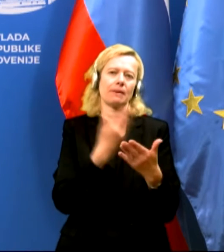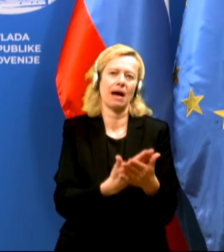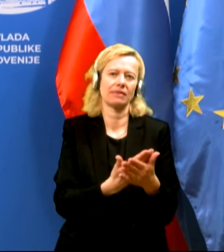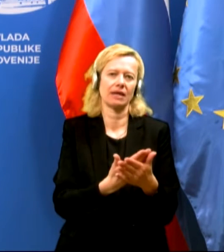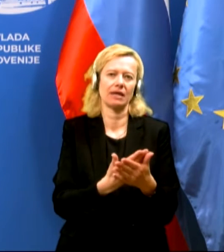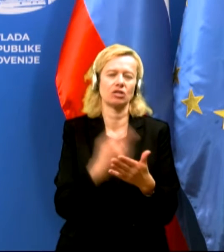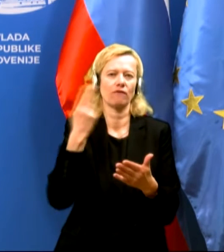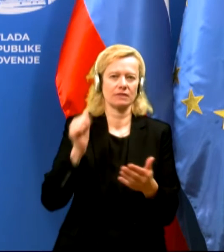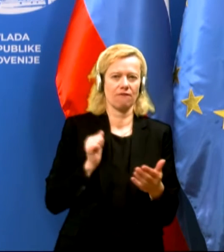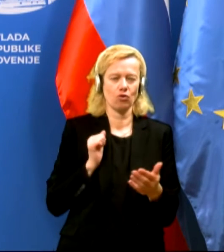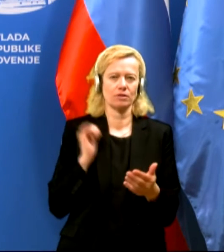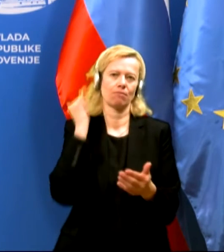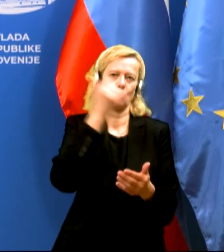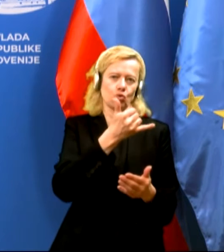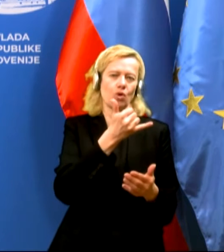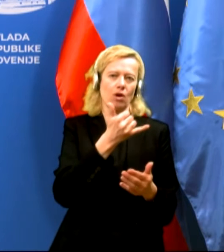odhajajo na misije v tujino.